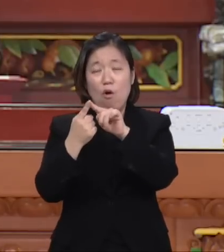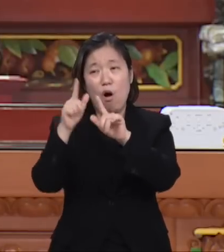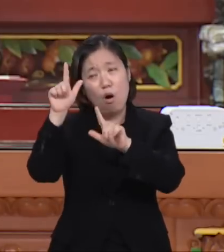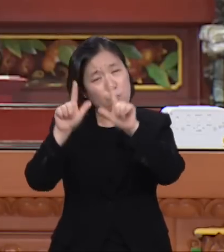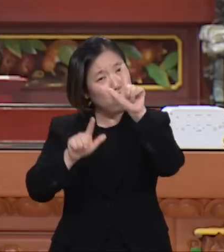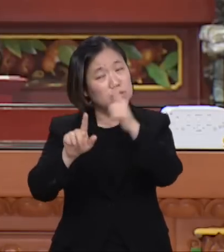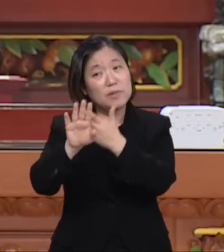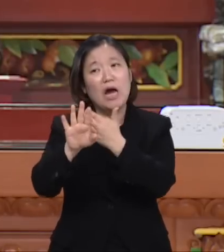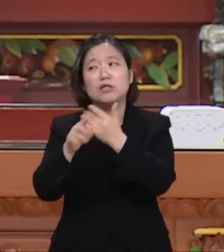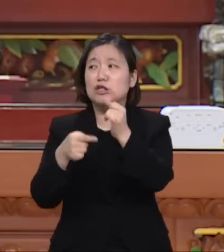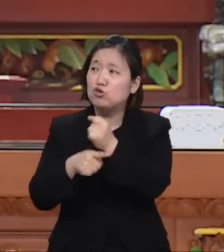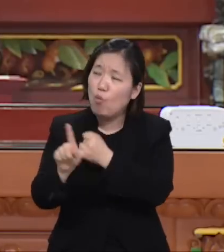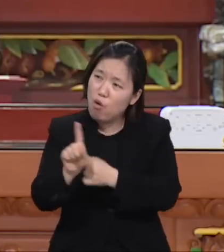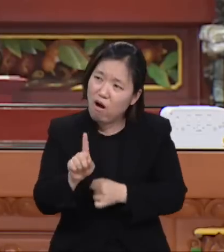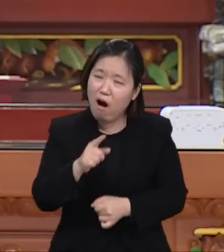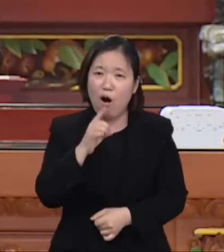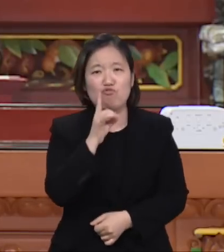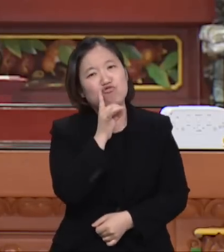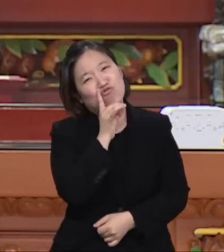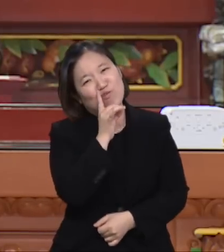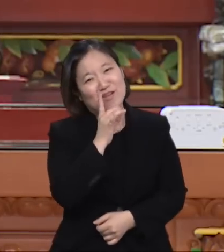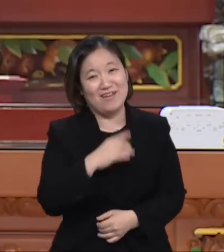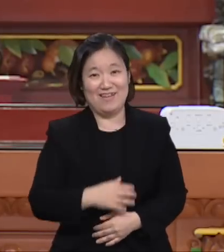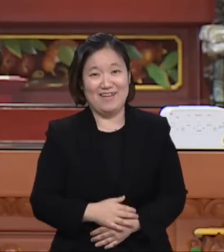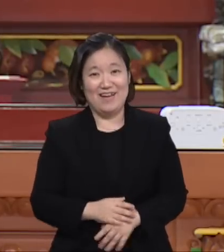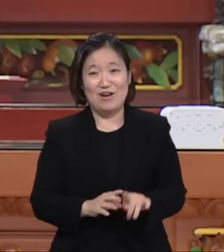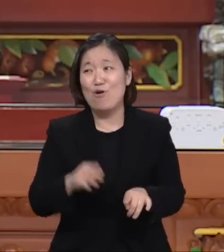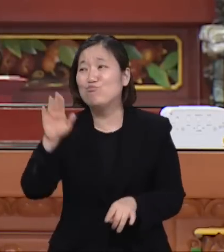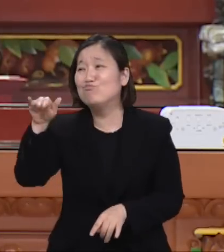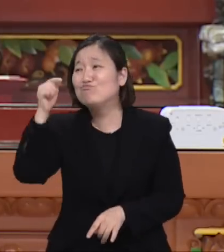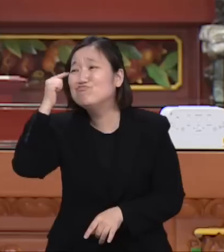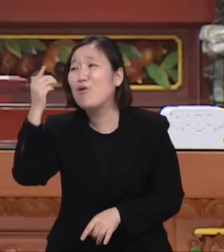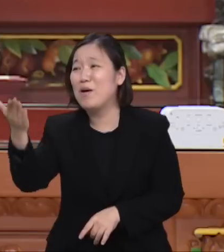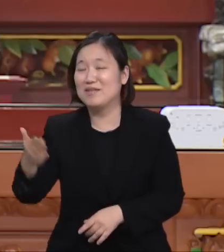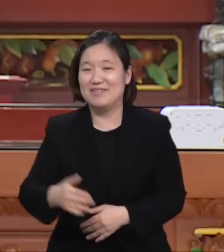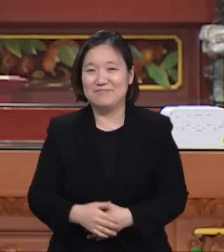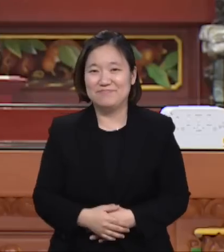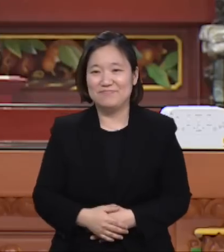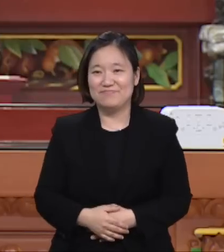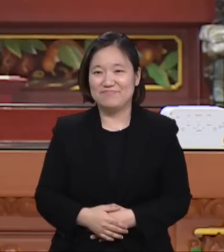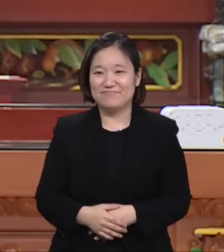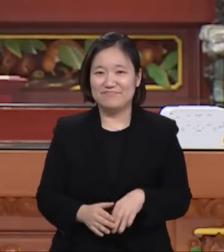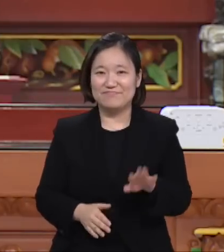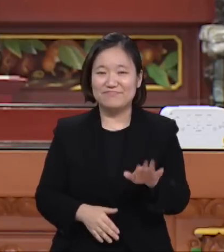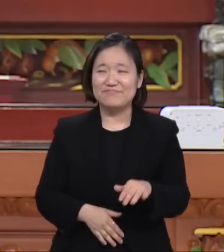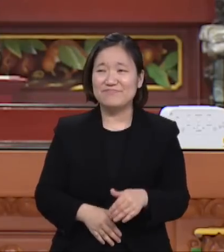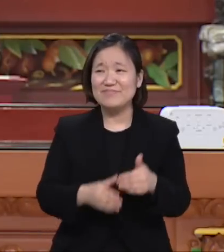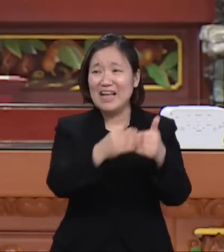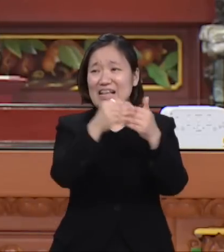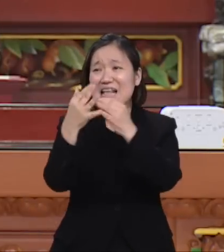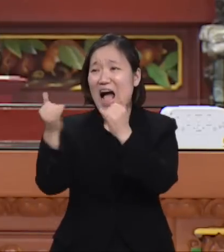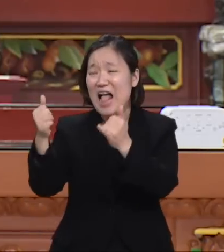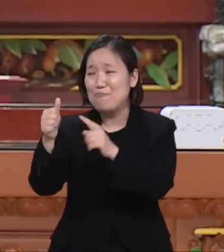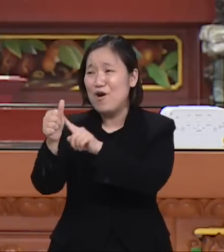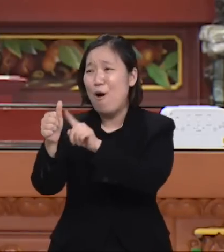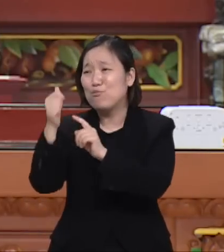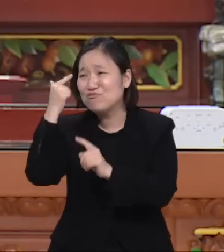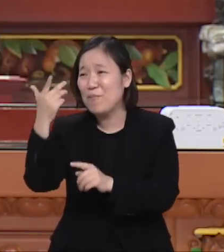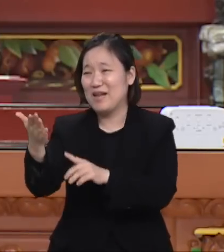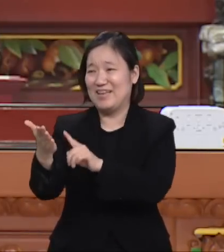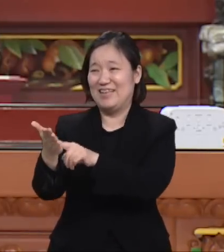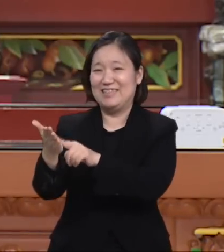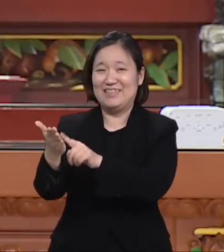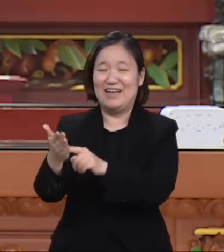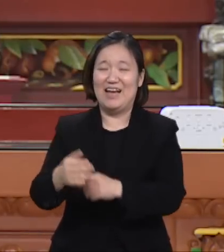저렇게 다 다를까 그래서 또 저승사자한테 물어봤대요 자꾸 저승사자한테 물어봤어 저승사자가 짜증 났을 것